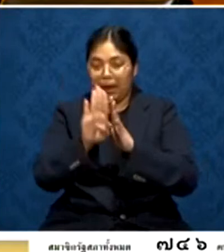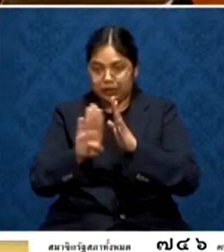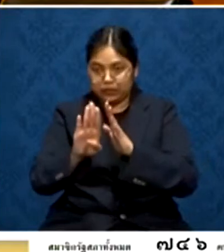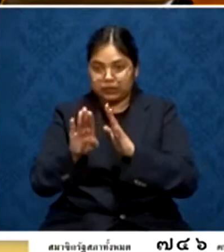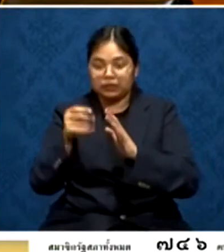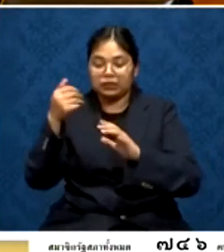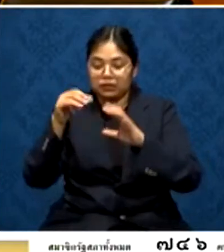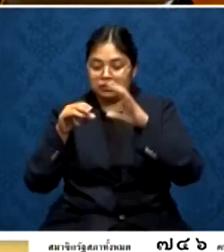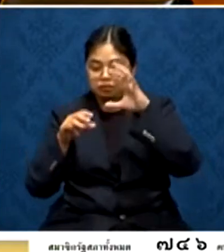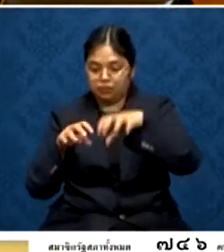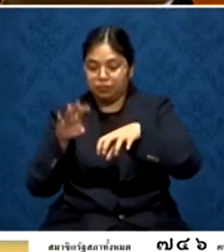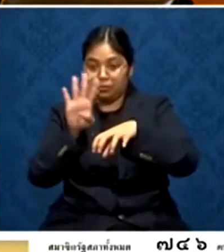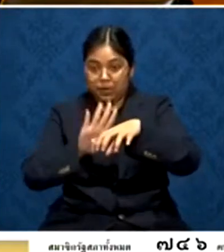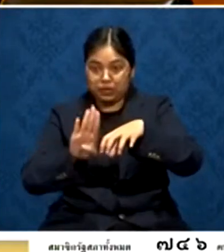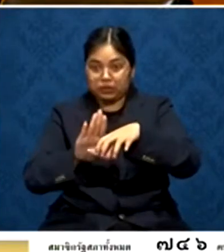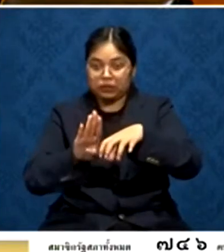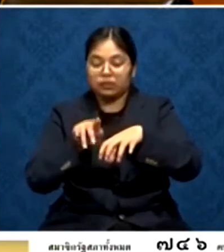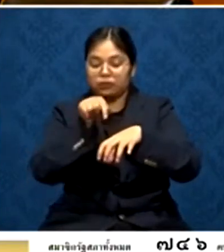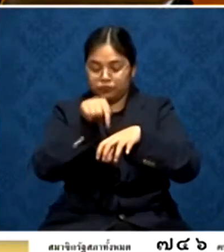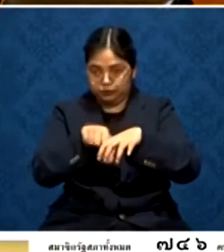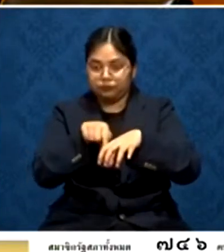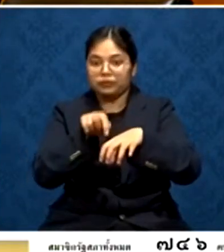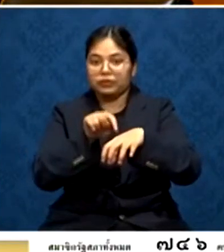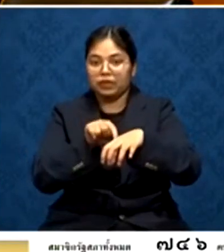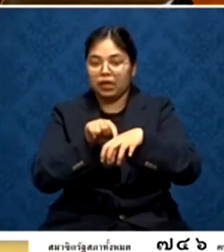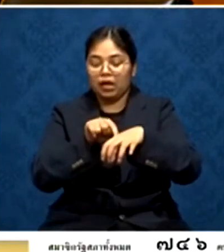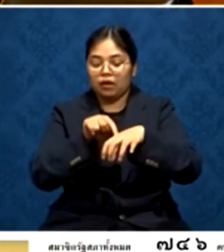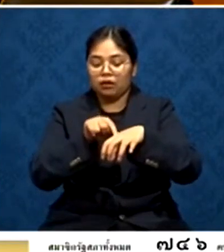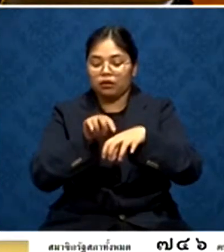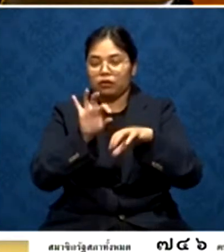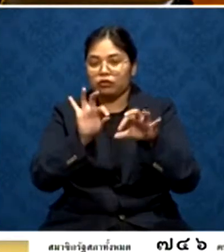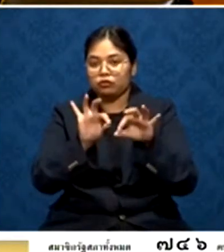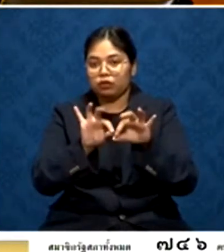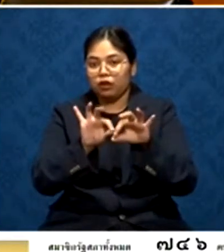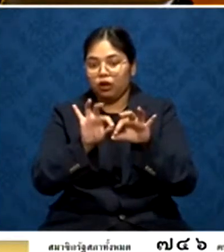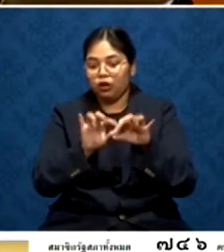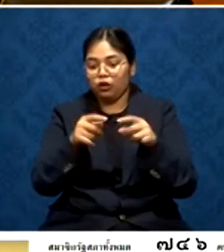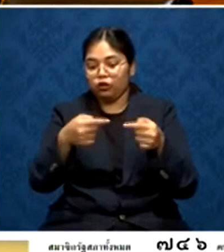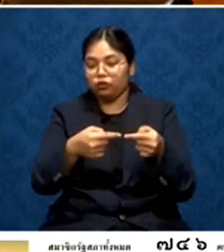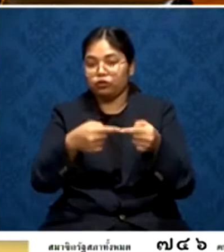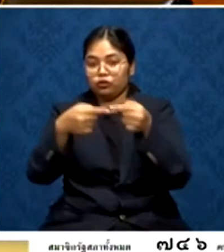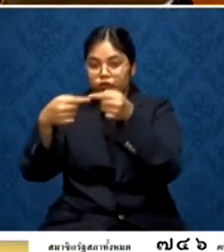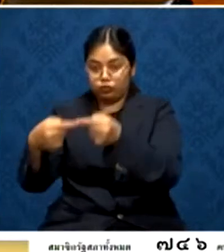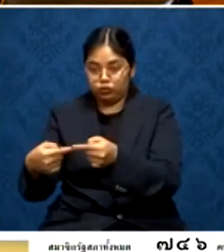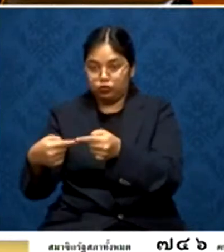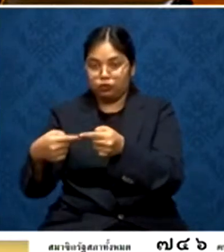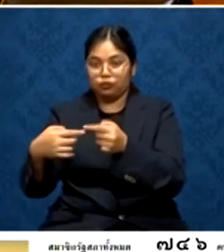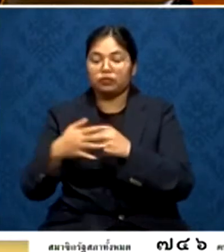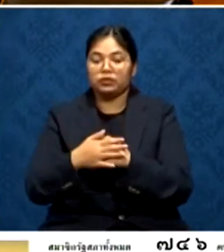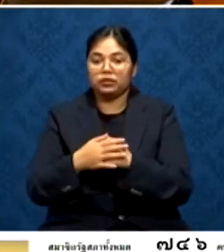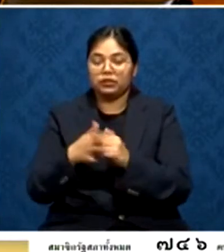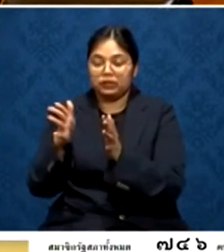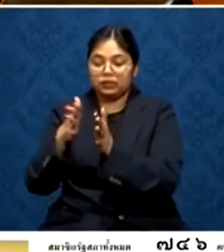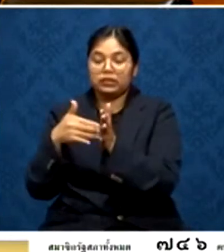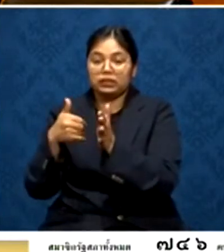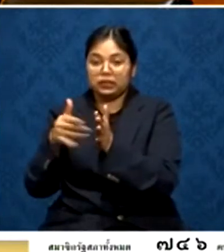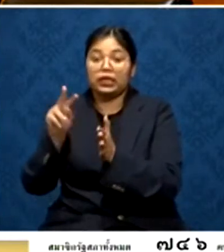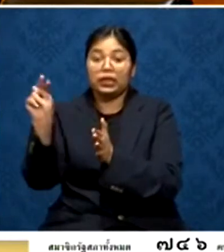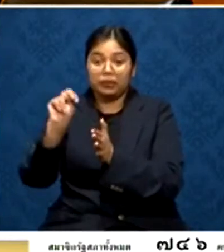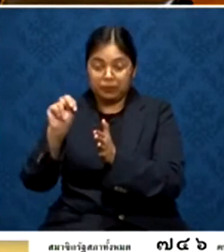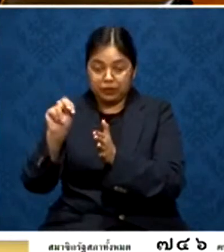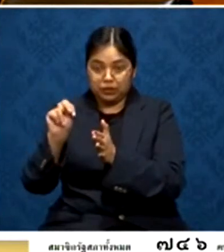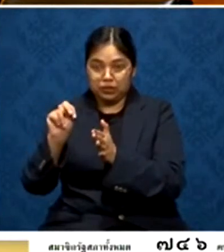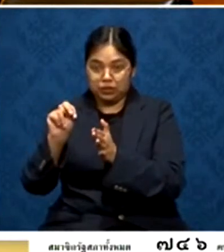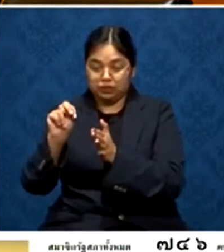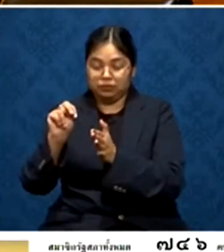ากสถานีกรุงเทพอภิวัฒน์สถานีกลางกรุงเทพอภิวัฒน์นะครับท่านก็สามารถต่อสายสีน้ำเงินไป